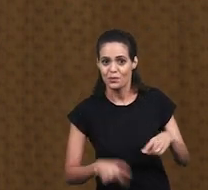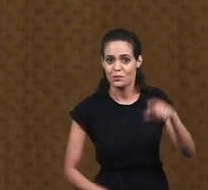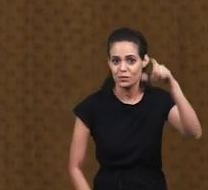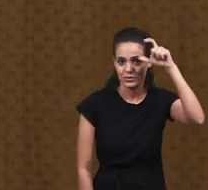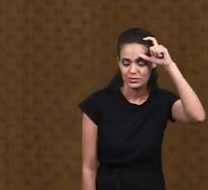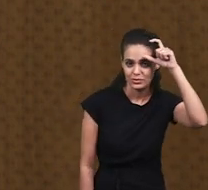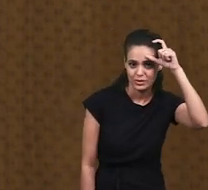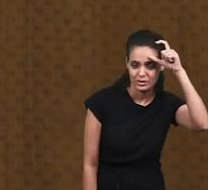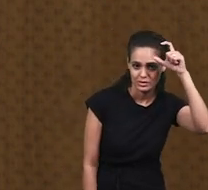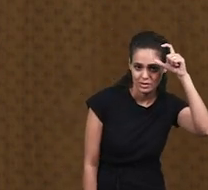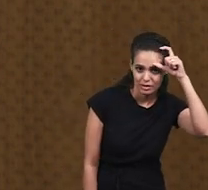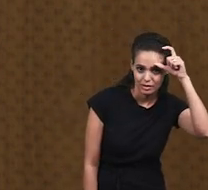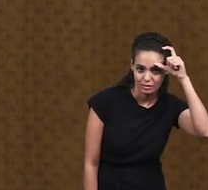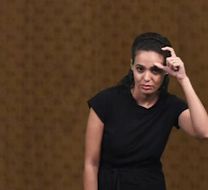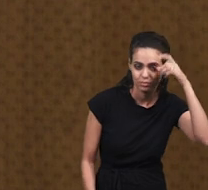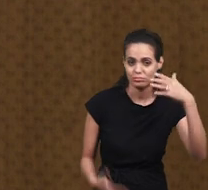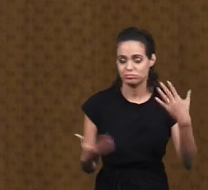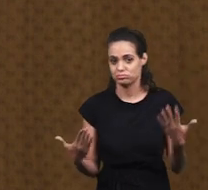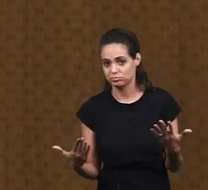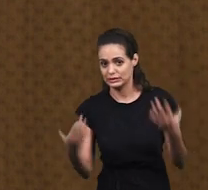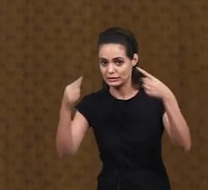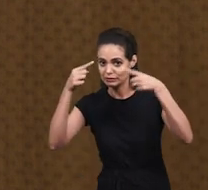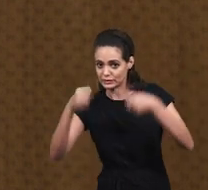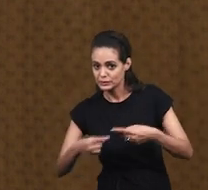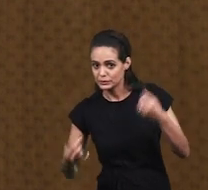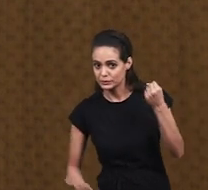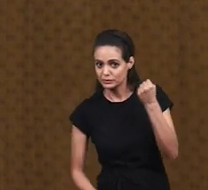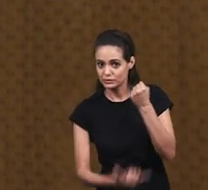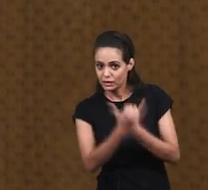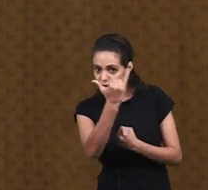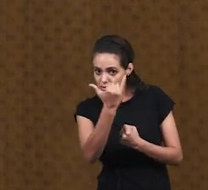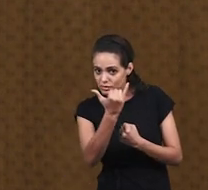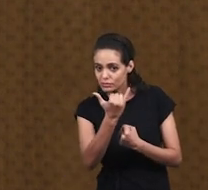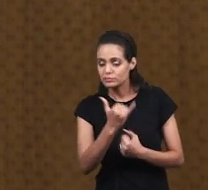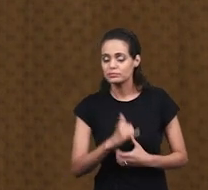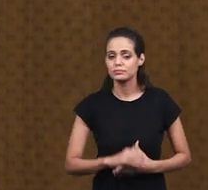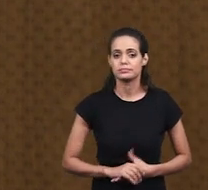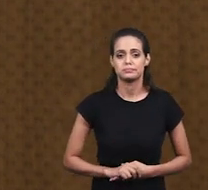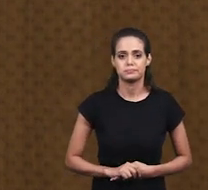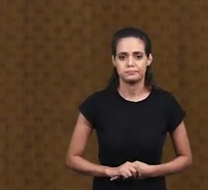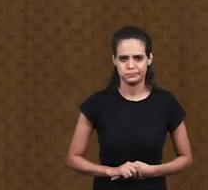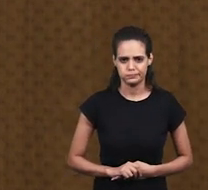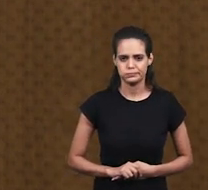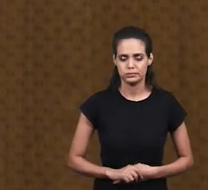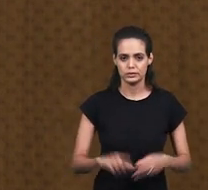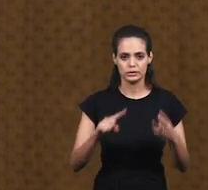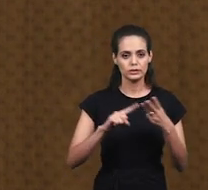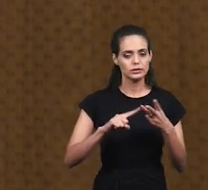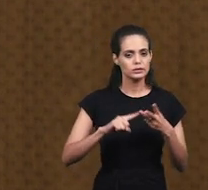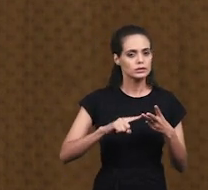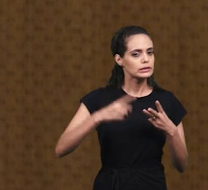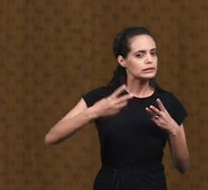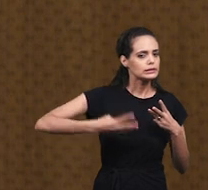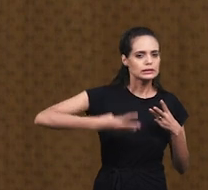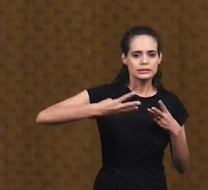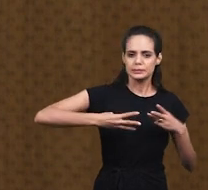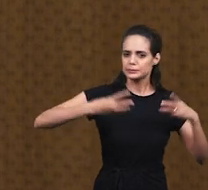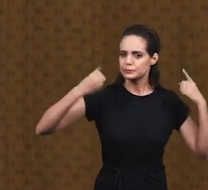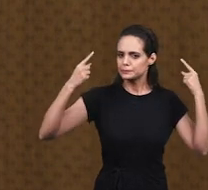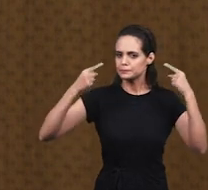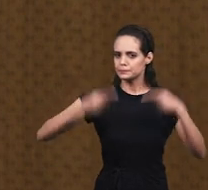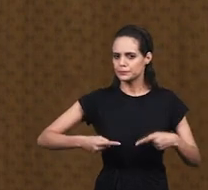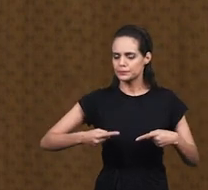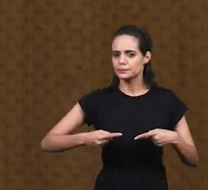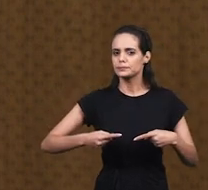Mais la troisième grande bataille est peut-être celle qui attire plus l'attention. Et quand je